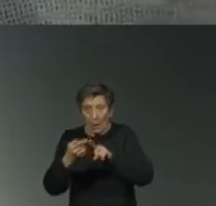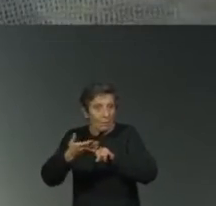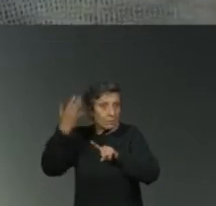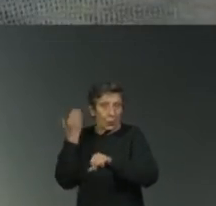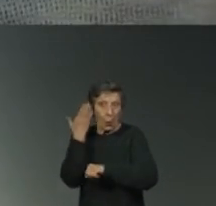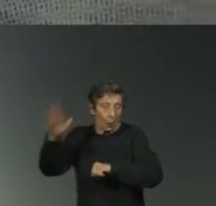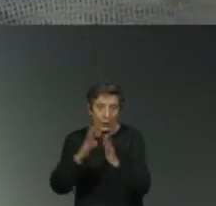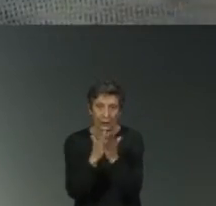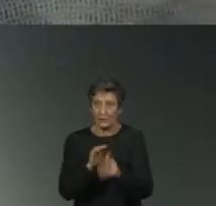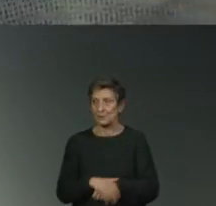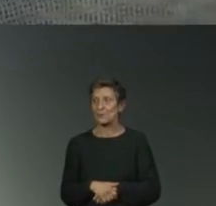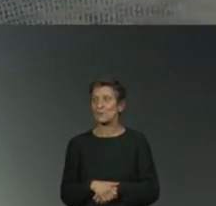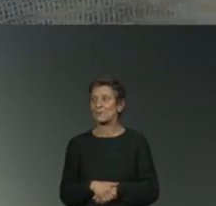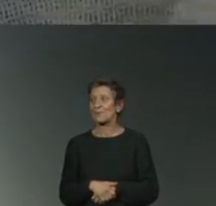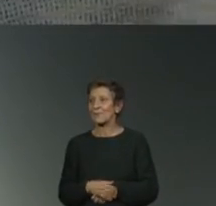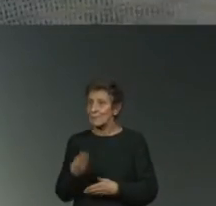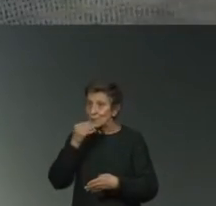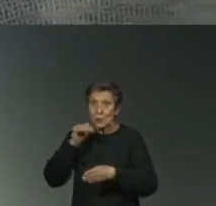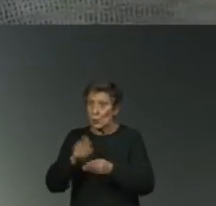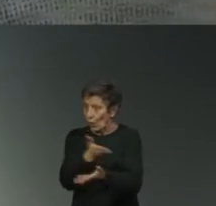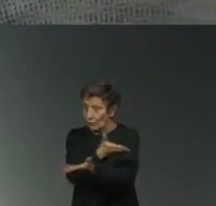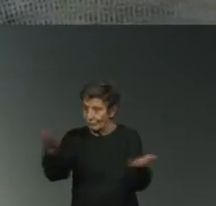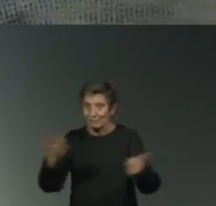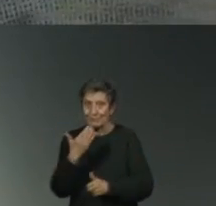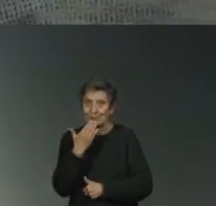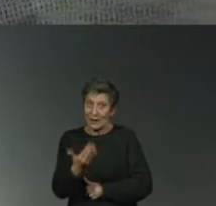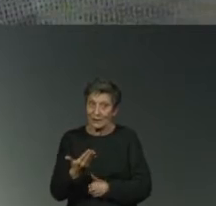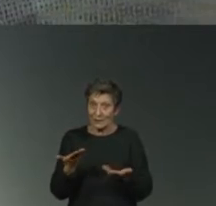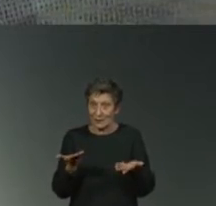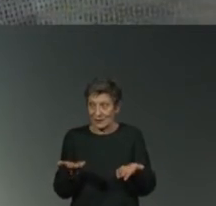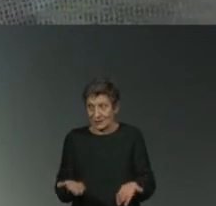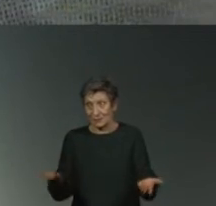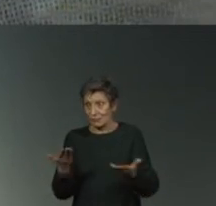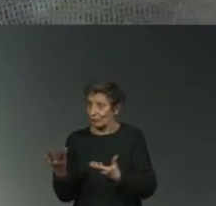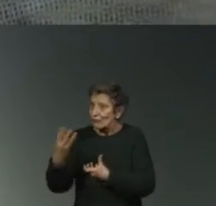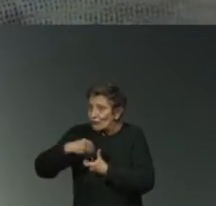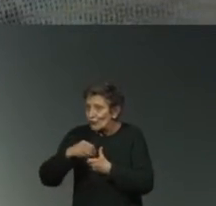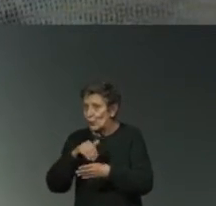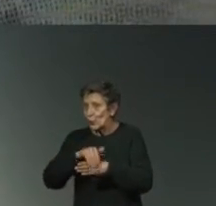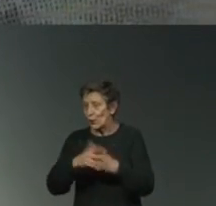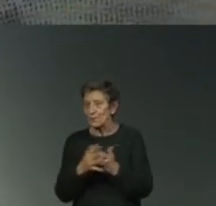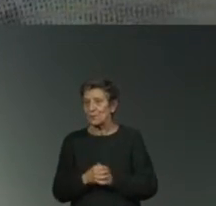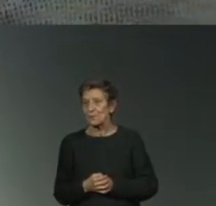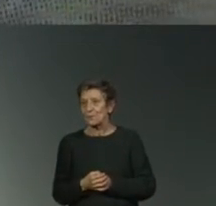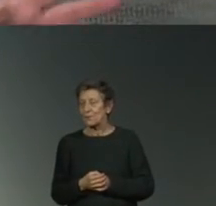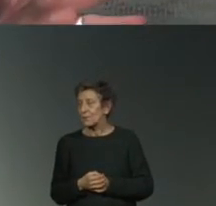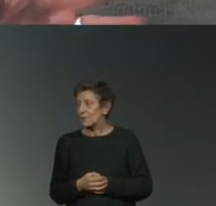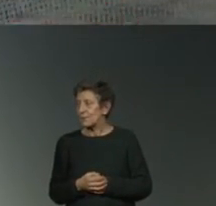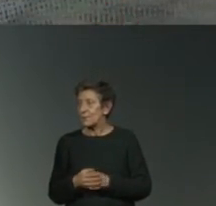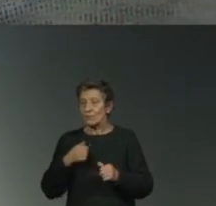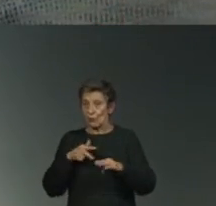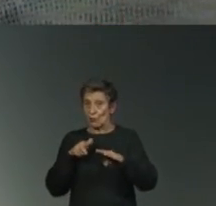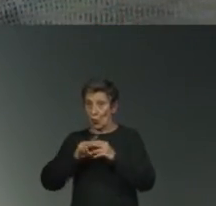à toutes et à tous, et merci d'être là ce soir. Alors, je commencerai par la dernière